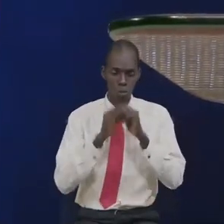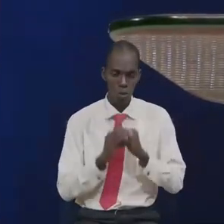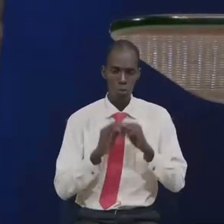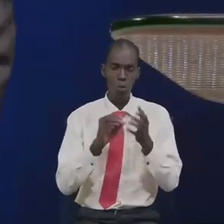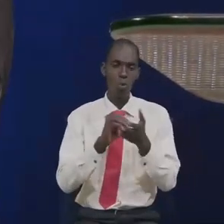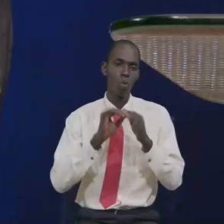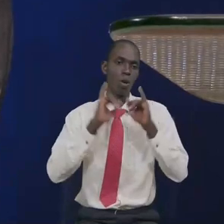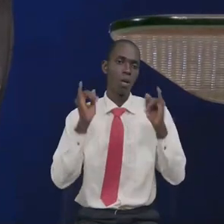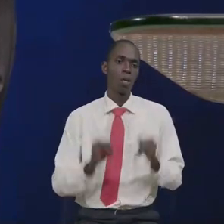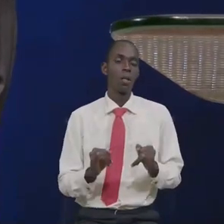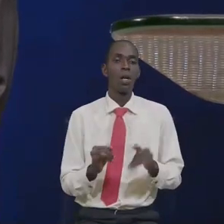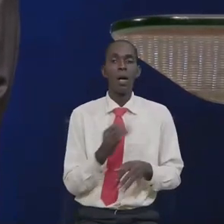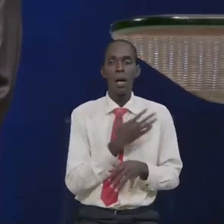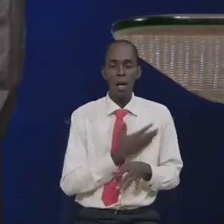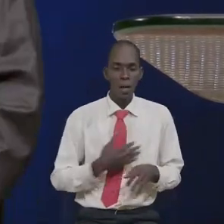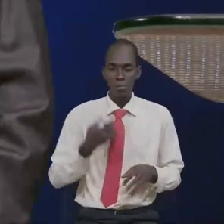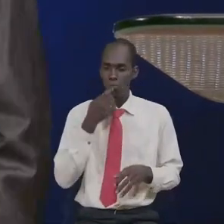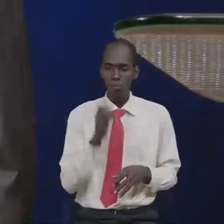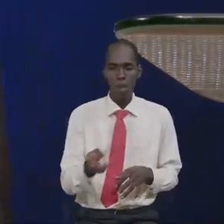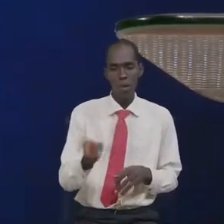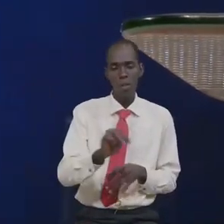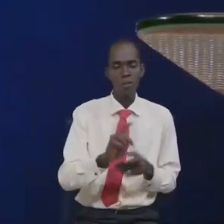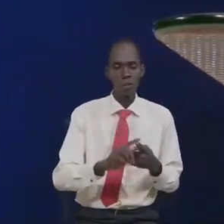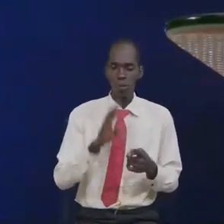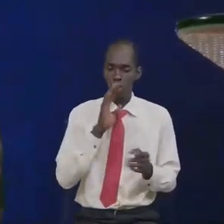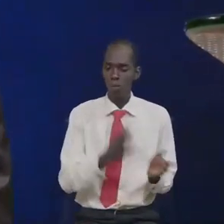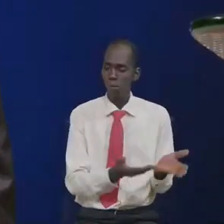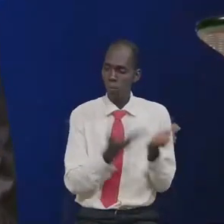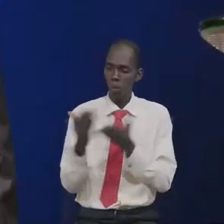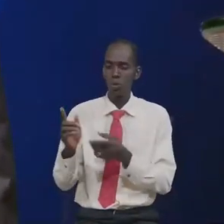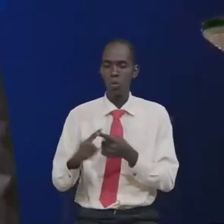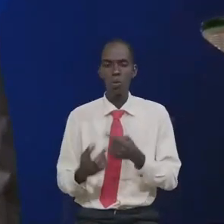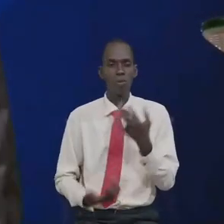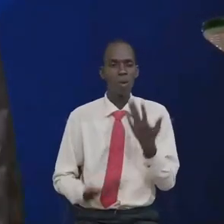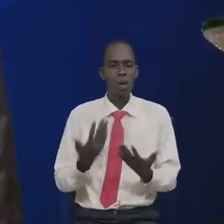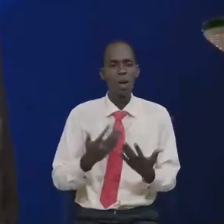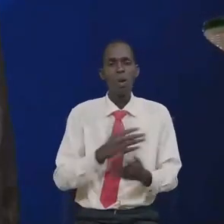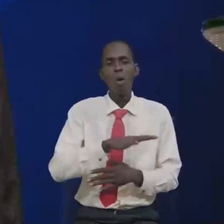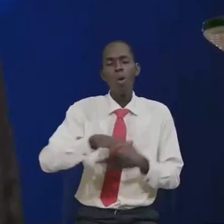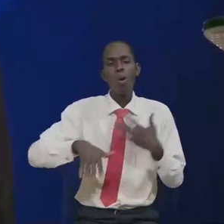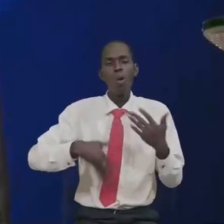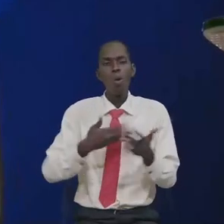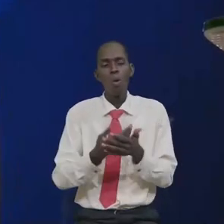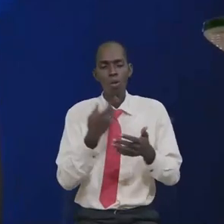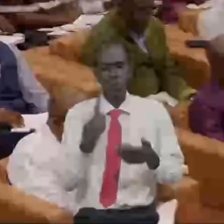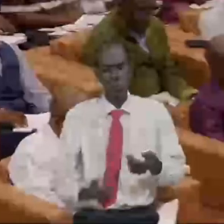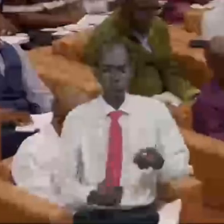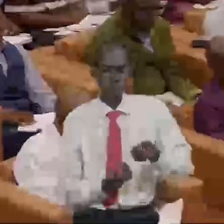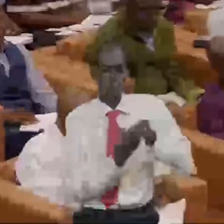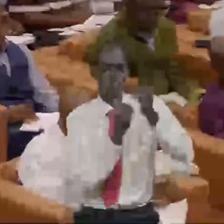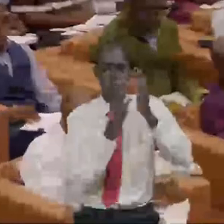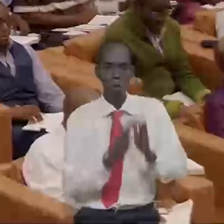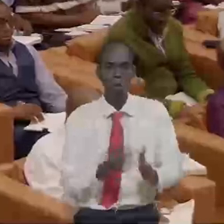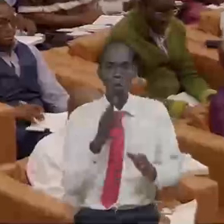les jeter dans le feu. Oui, ces supporters du grand persécuteur, alors